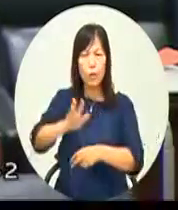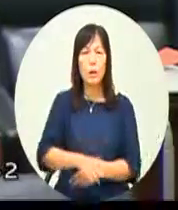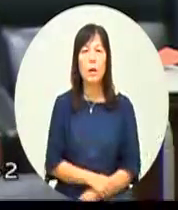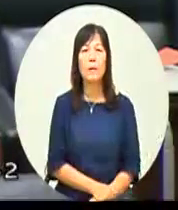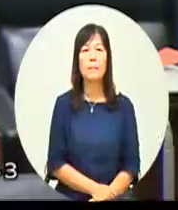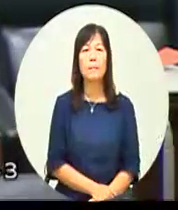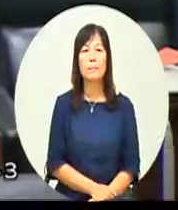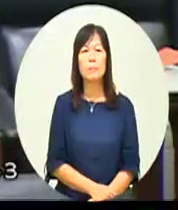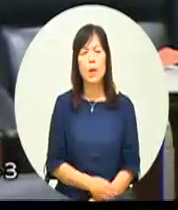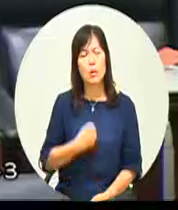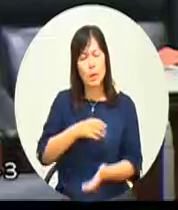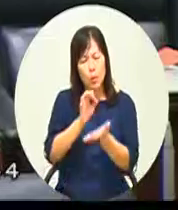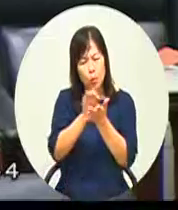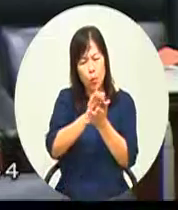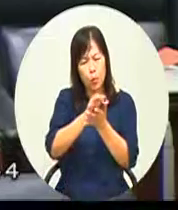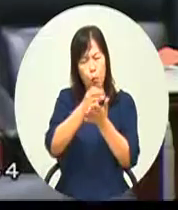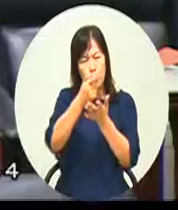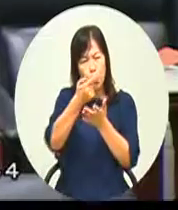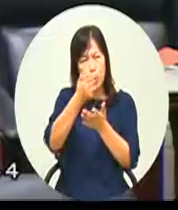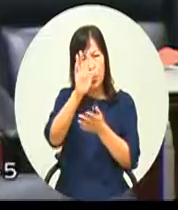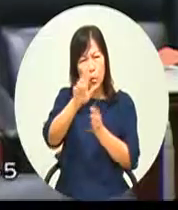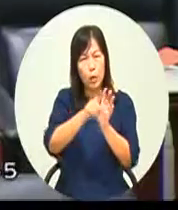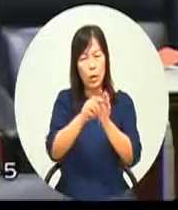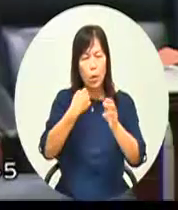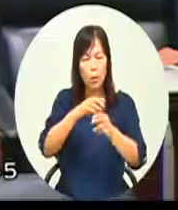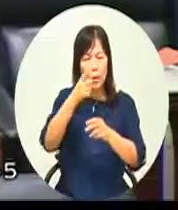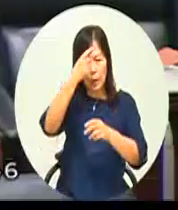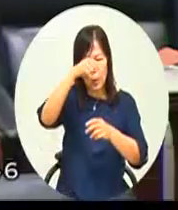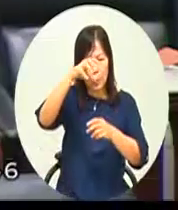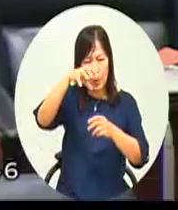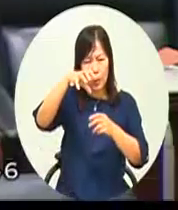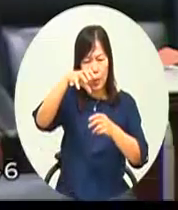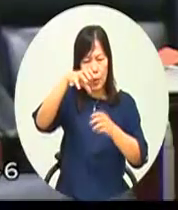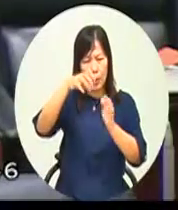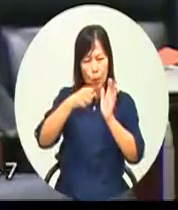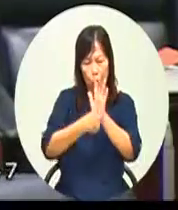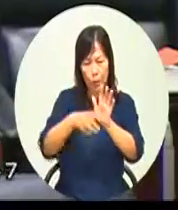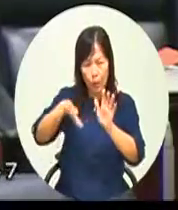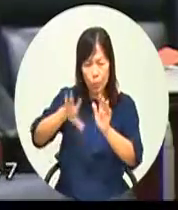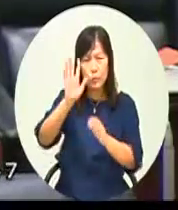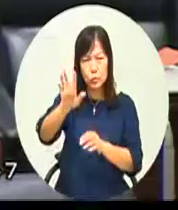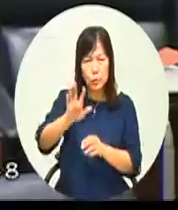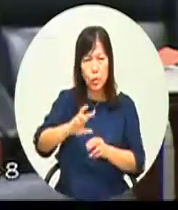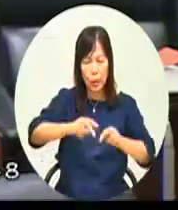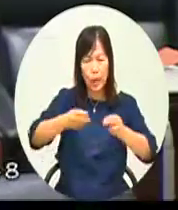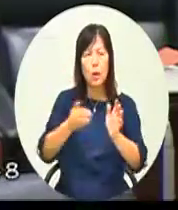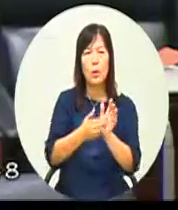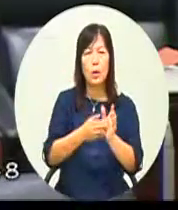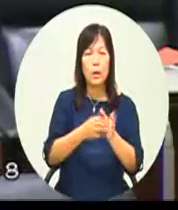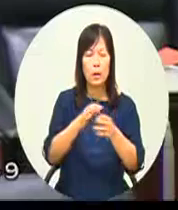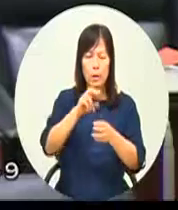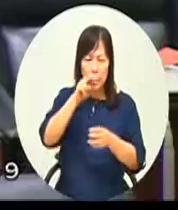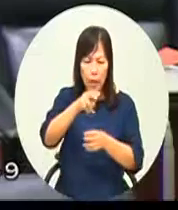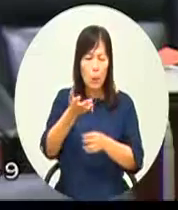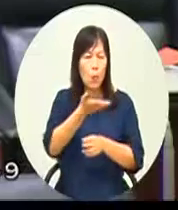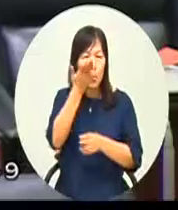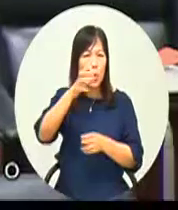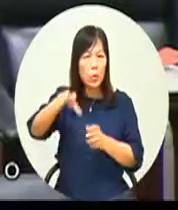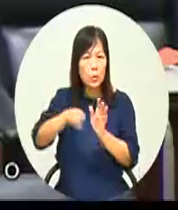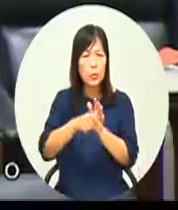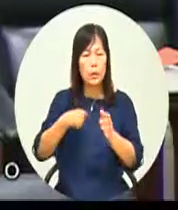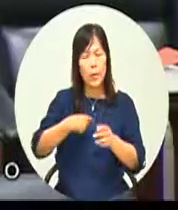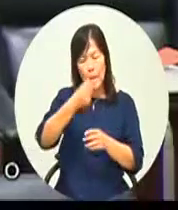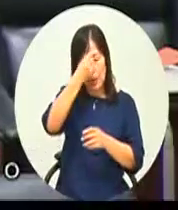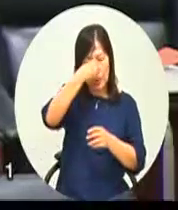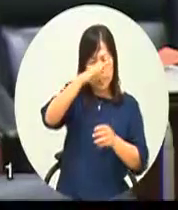们花了那么多的预算来整修我们一些的文化古迹，那我看我们的观光局这里好像把我们